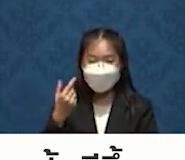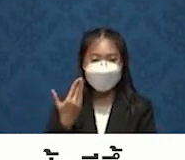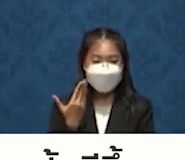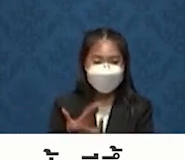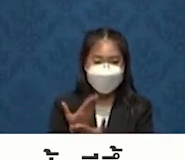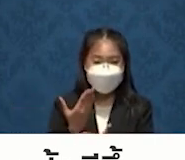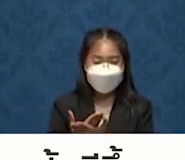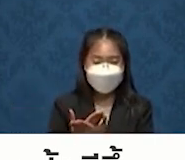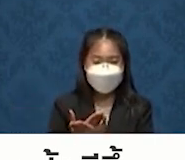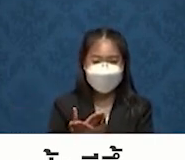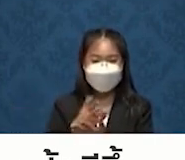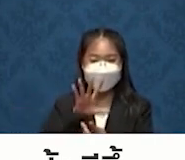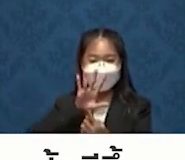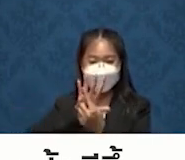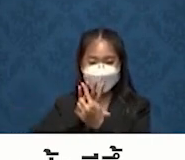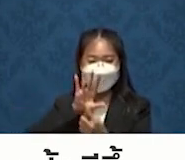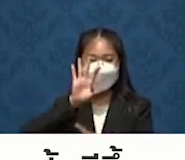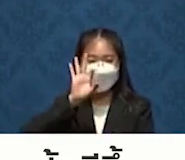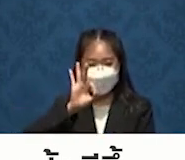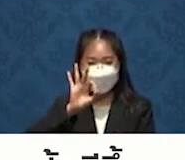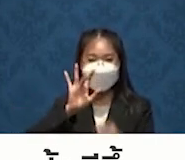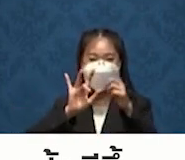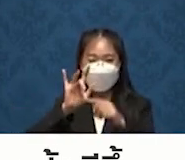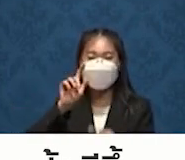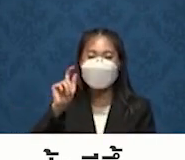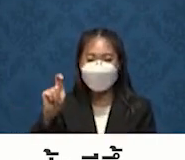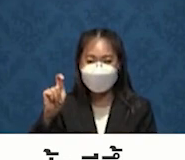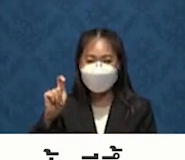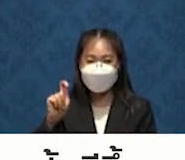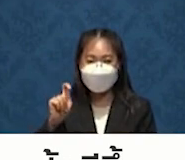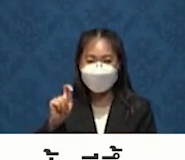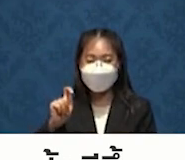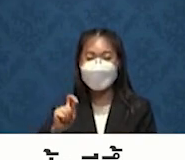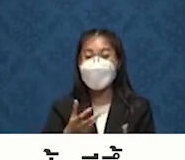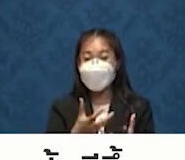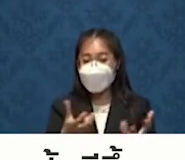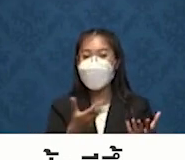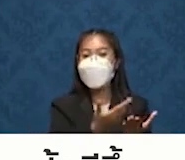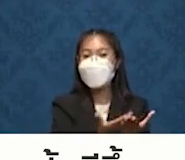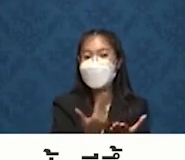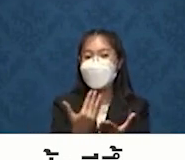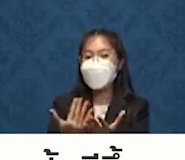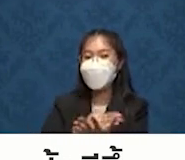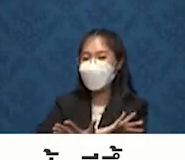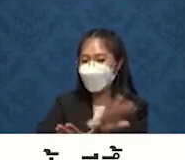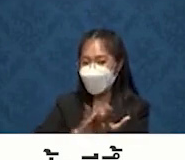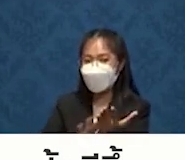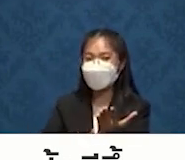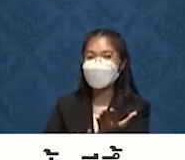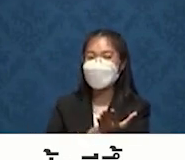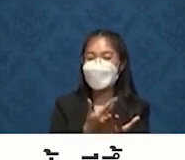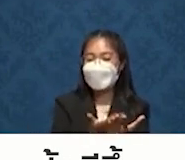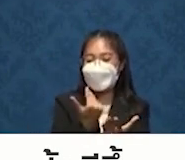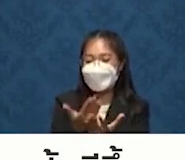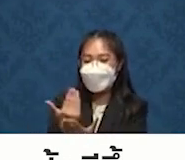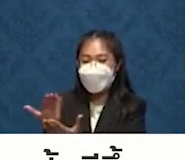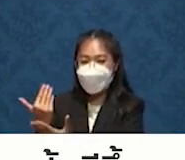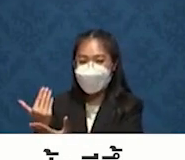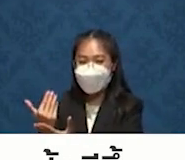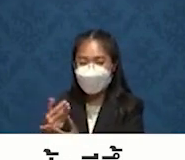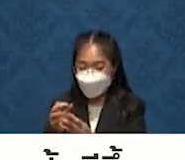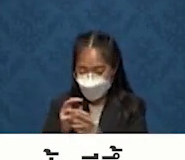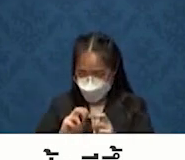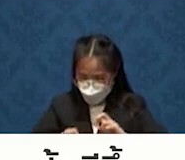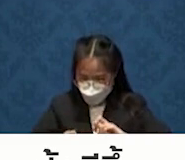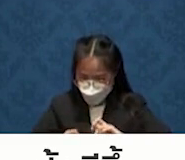ก็ท่านใช้คำอีกคำหนึ่งว่าของแพงทั้งแผ่นดินซึ่งป ประเด็นนี้ความจริงก็เป็นประเด็นเ